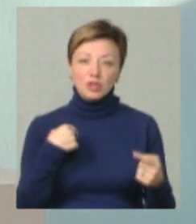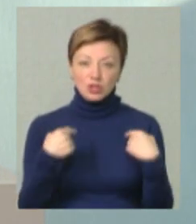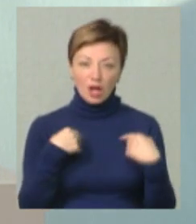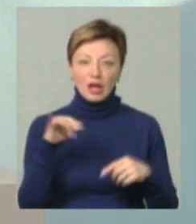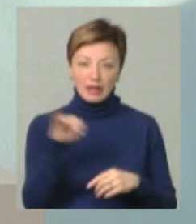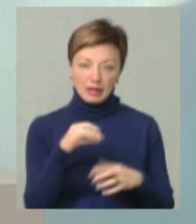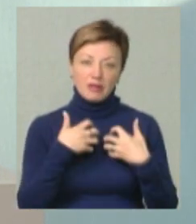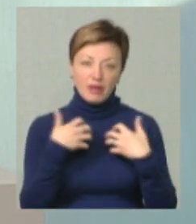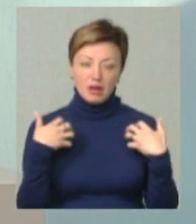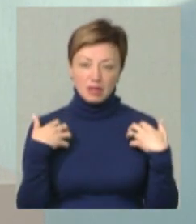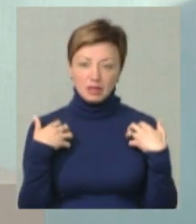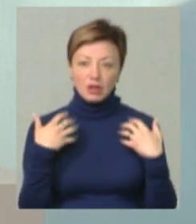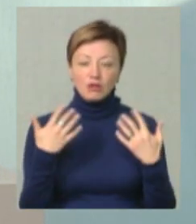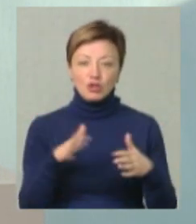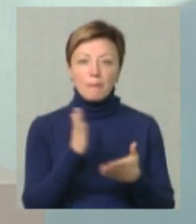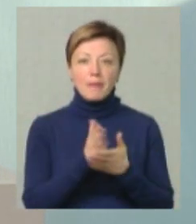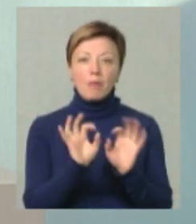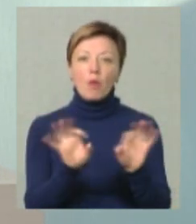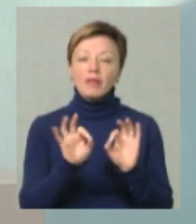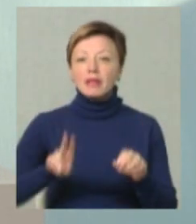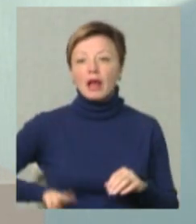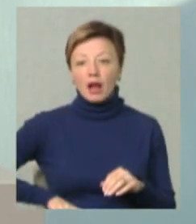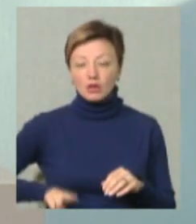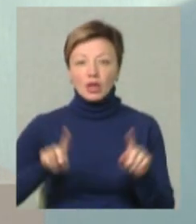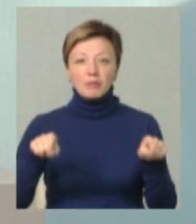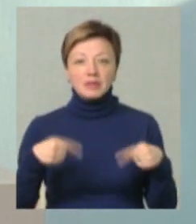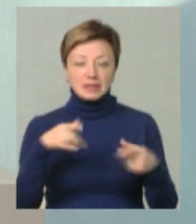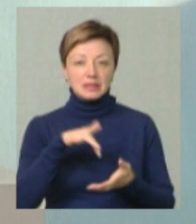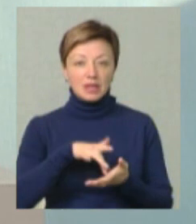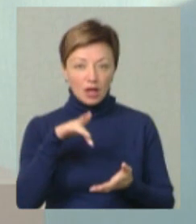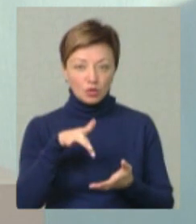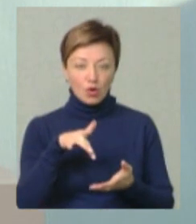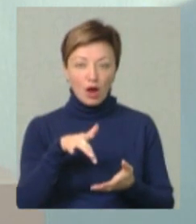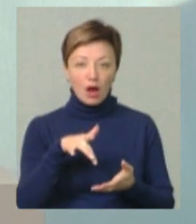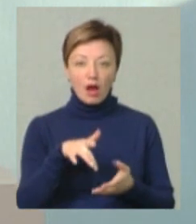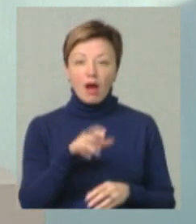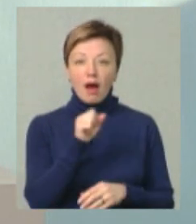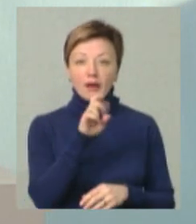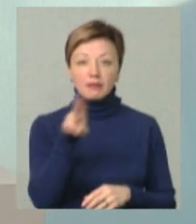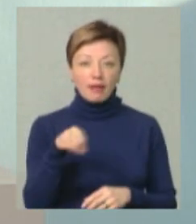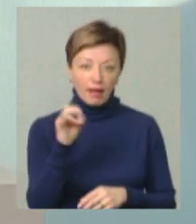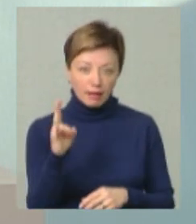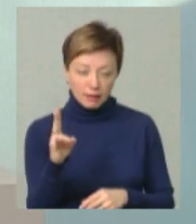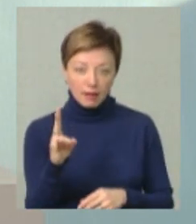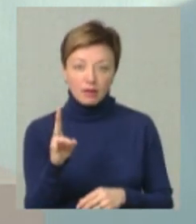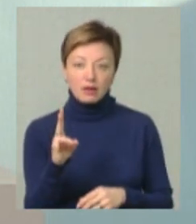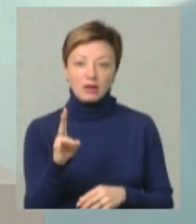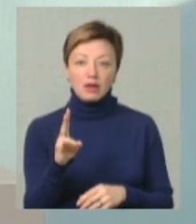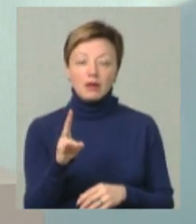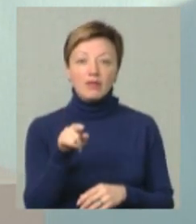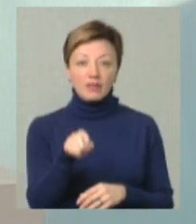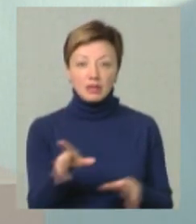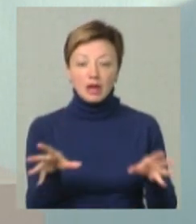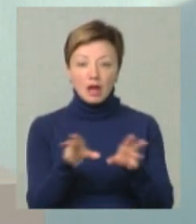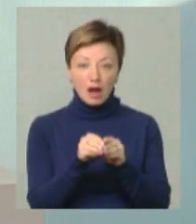страждають і тварини. І вже маємо коментар директора реабілітаційного центру «Парк хижаків Арден» Сергія Романчука. Нагадаю,